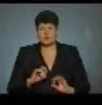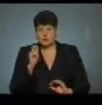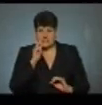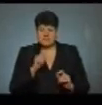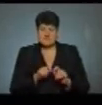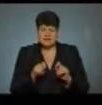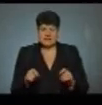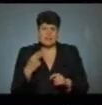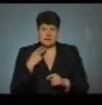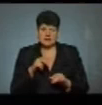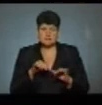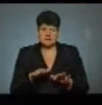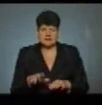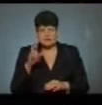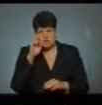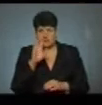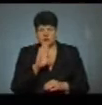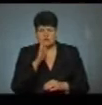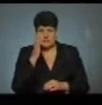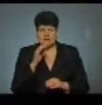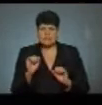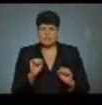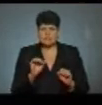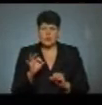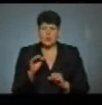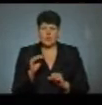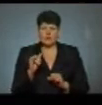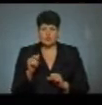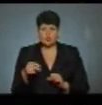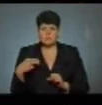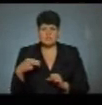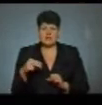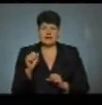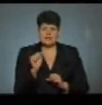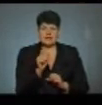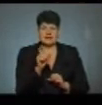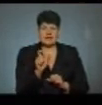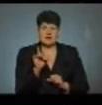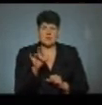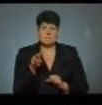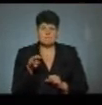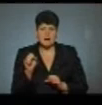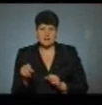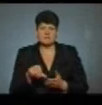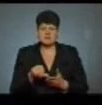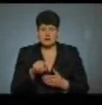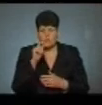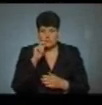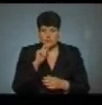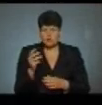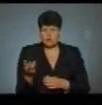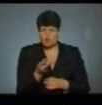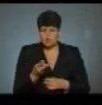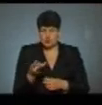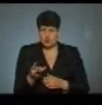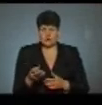відкрити кримінальне провадження за державну зраду на керівника Офісу президента Андрія Єрмака та представника України в тристоронній контактній